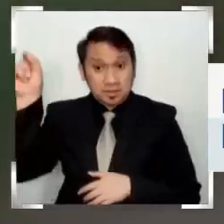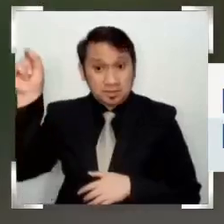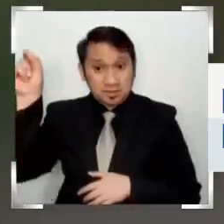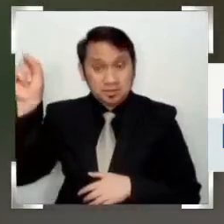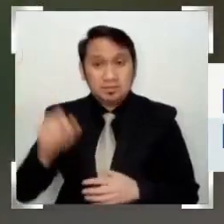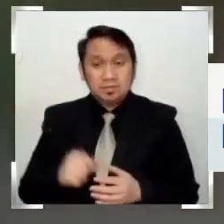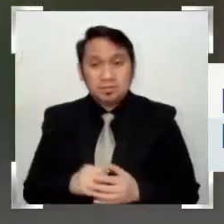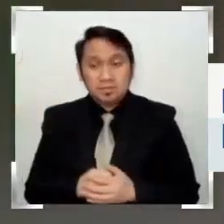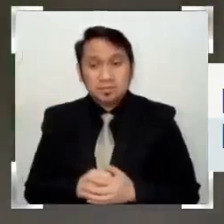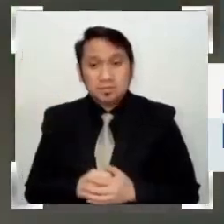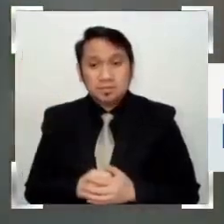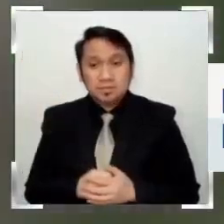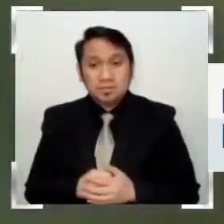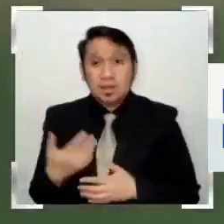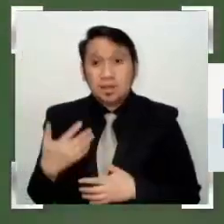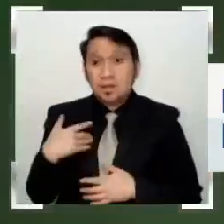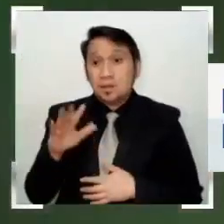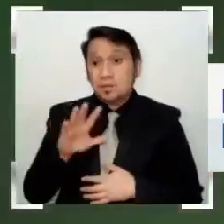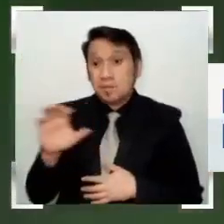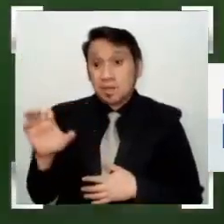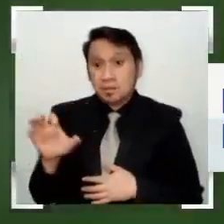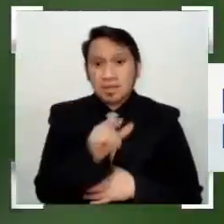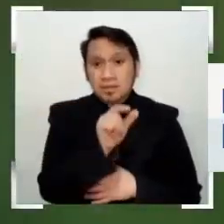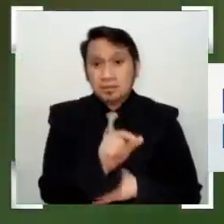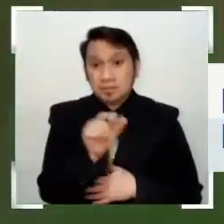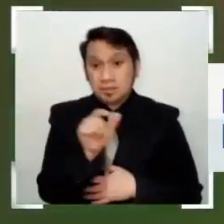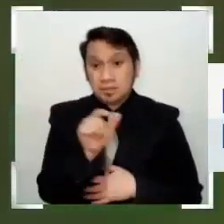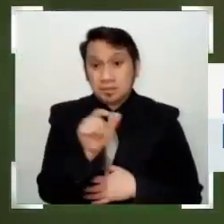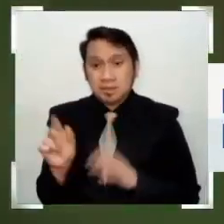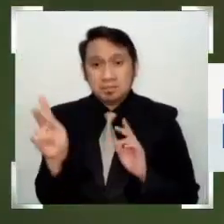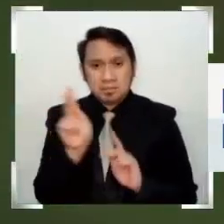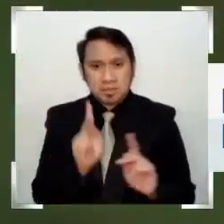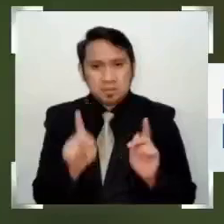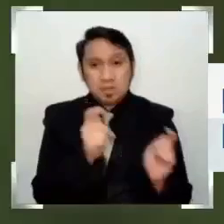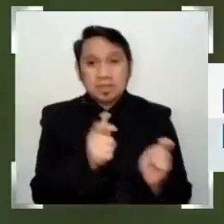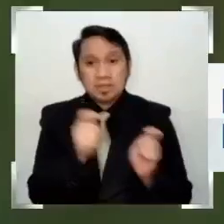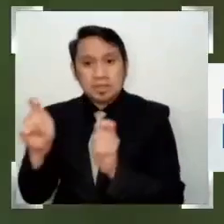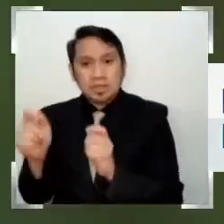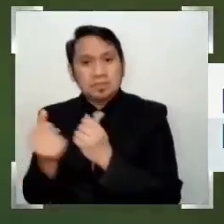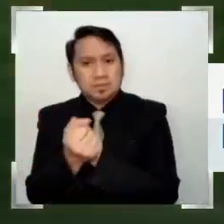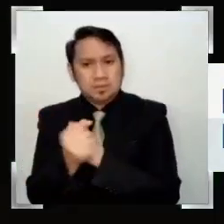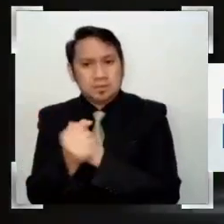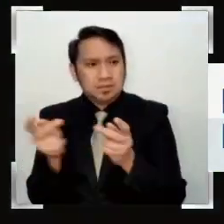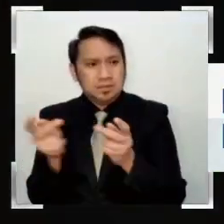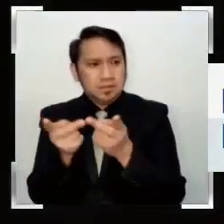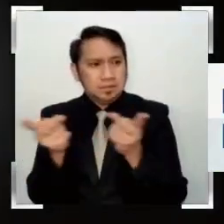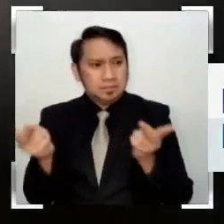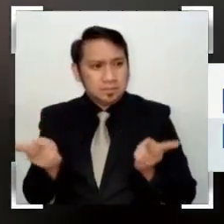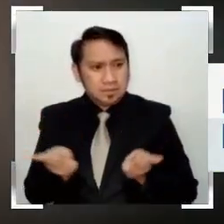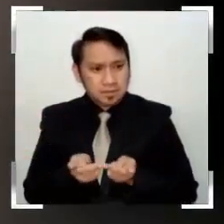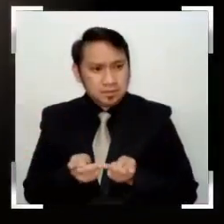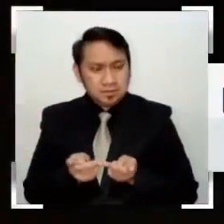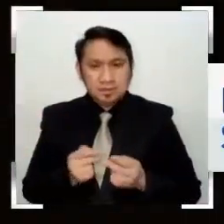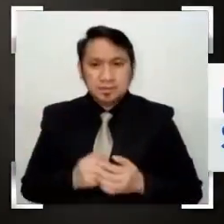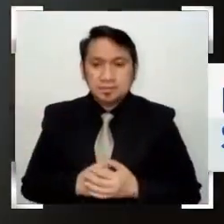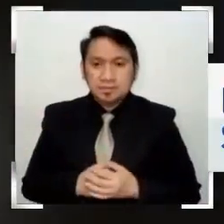Aabot sa higit 500 individual ang inilikas base sa tala ng UP MDRRMC.